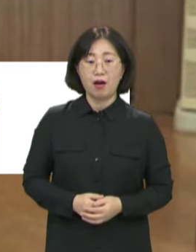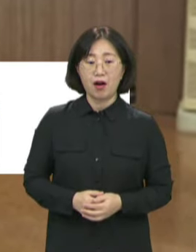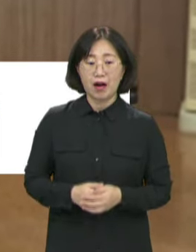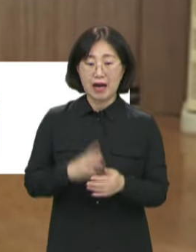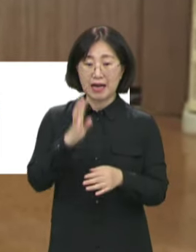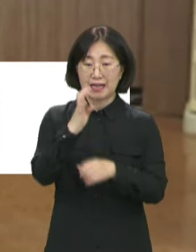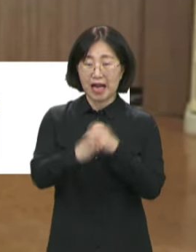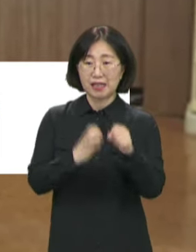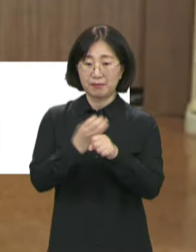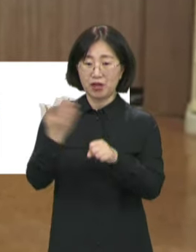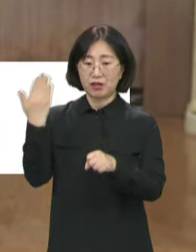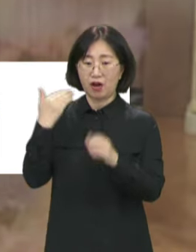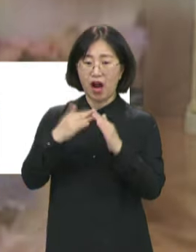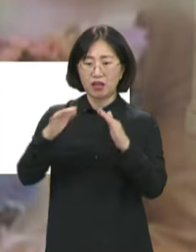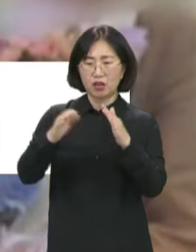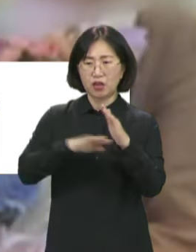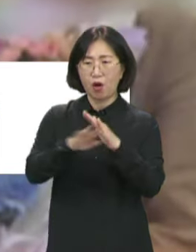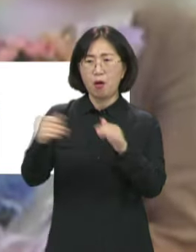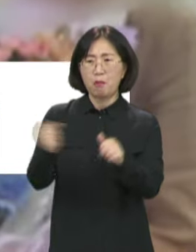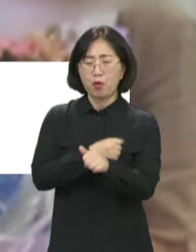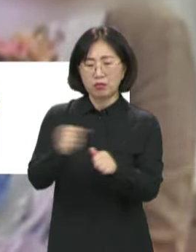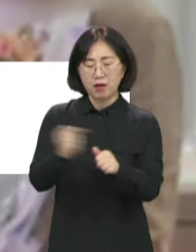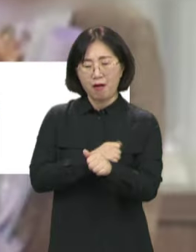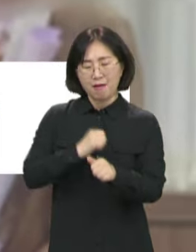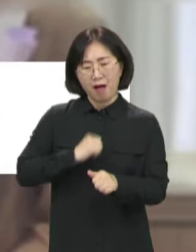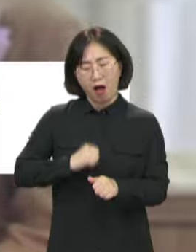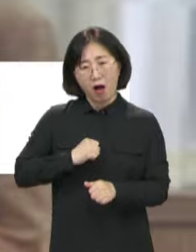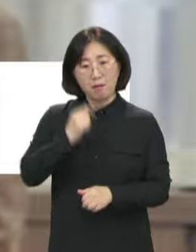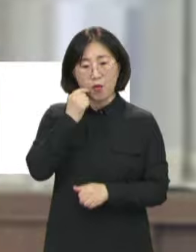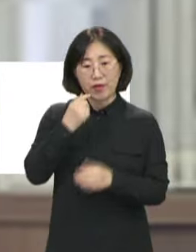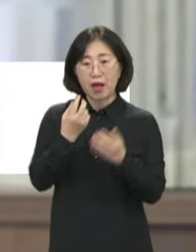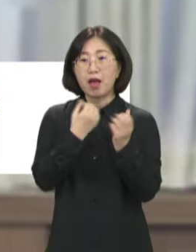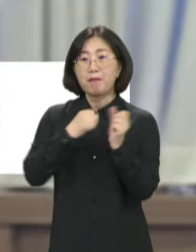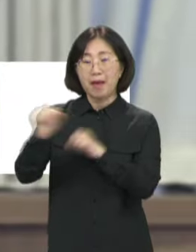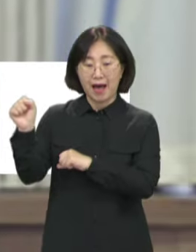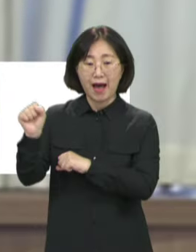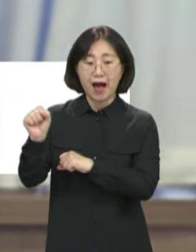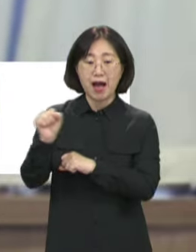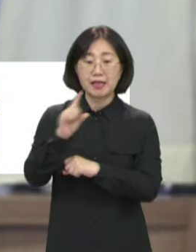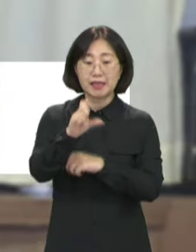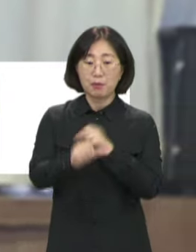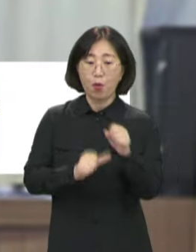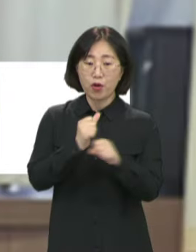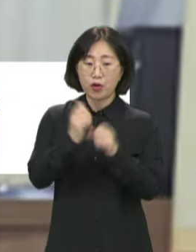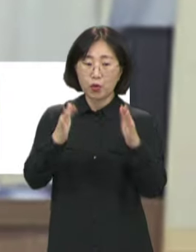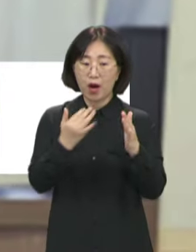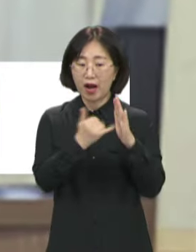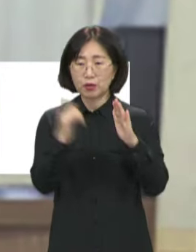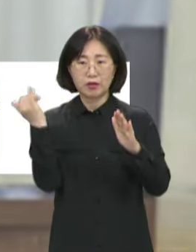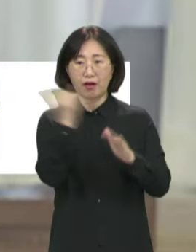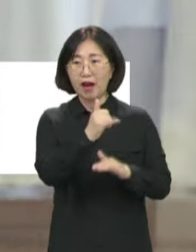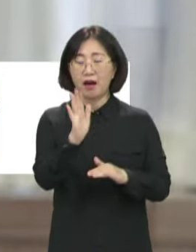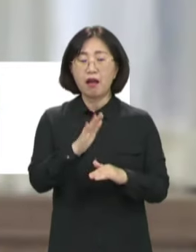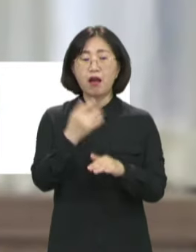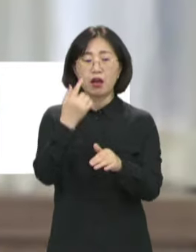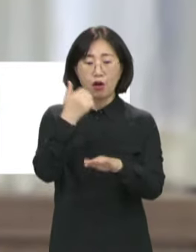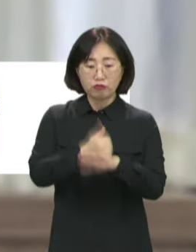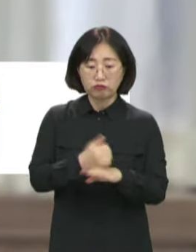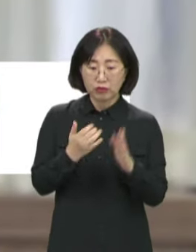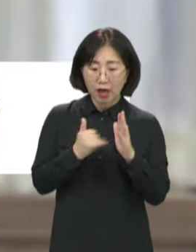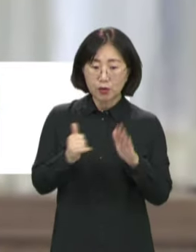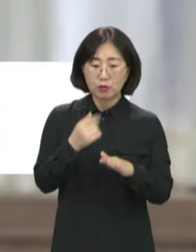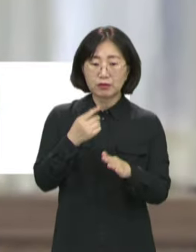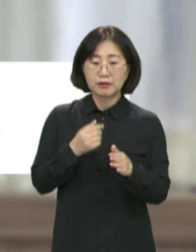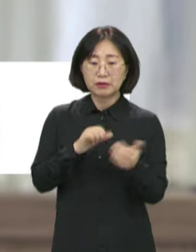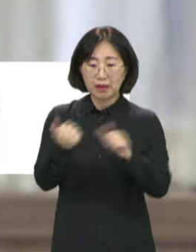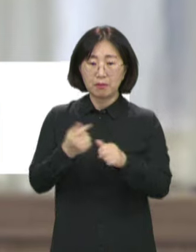전 가정폭력을 견디다 못해 집을 나간 70대 A씨는 15년간 가족과 연락이 닿지 않자 사망자 처리됐고